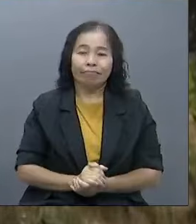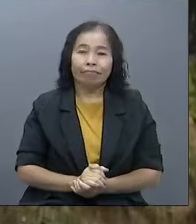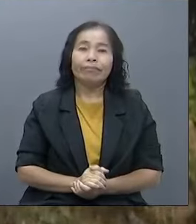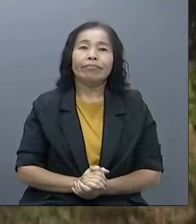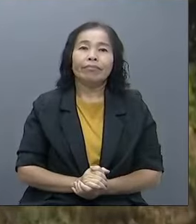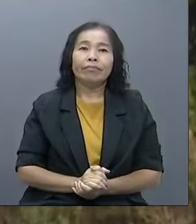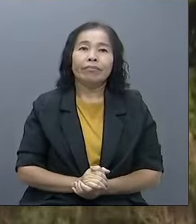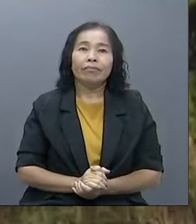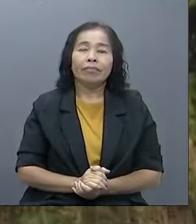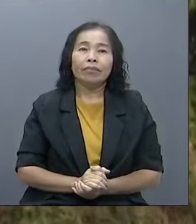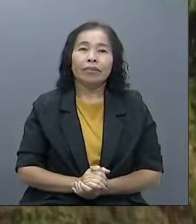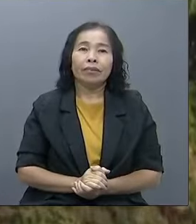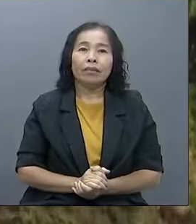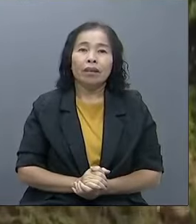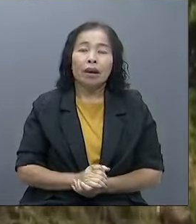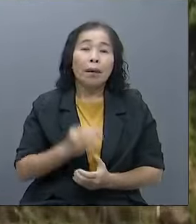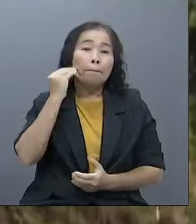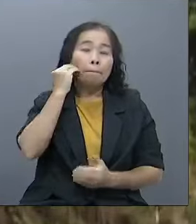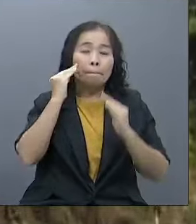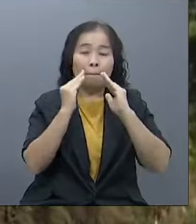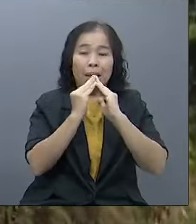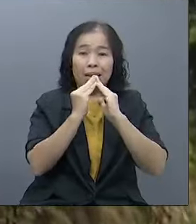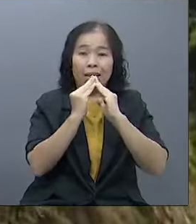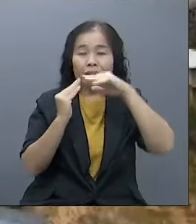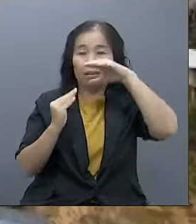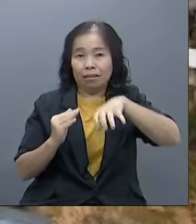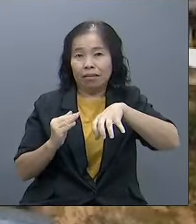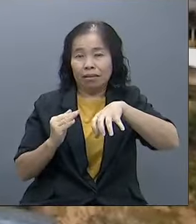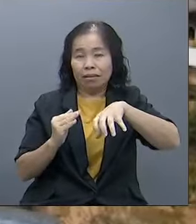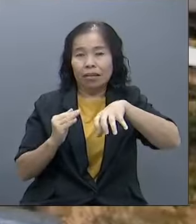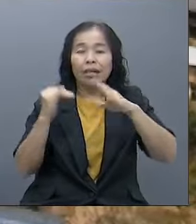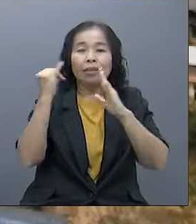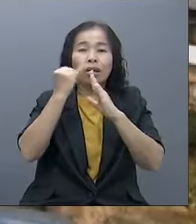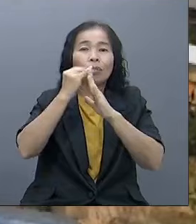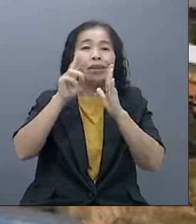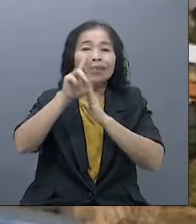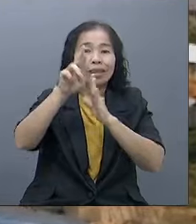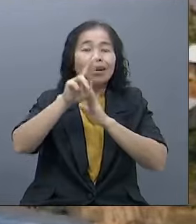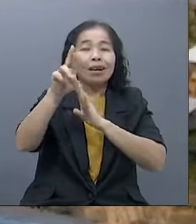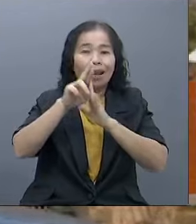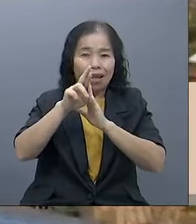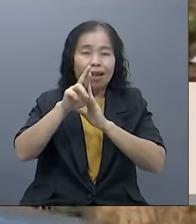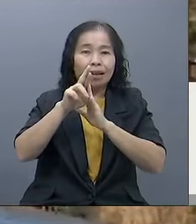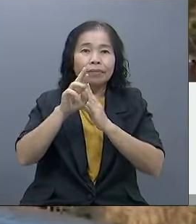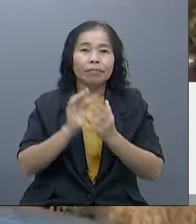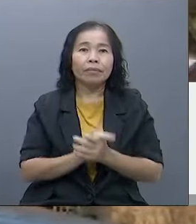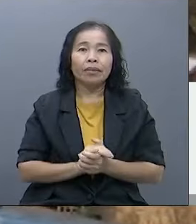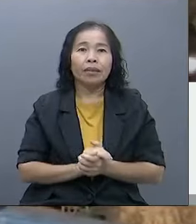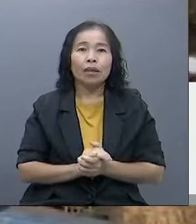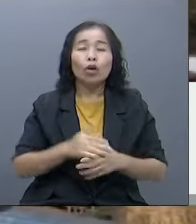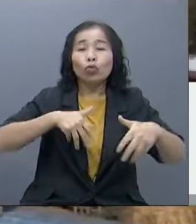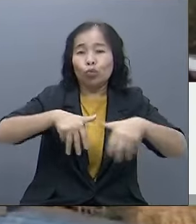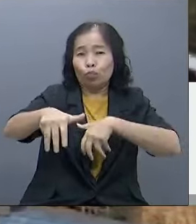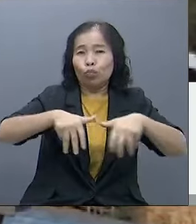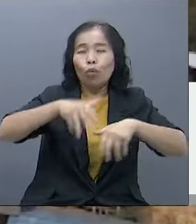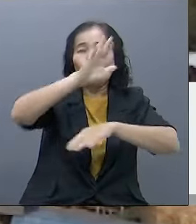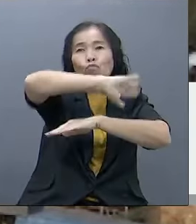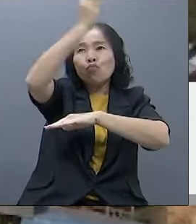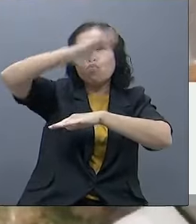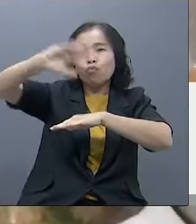นี่คือสภาพพื้นที่บ้านอาดีตำบลแม่ยาวอำเภอเมืองเชียงรายจังหวัดเชียงรายค่ะเป็นชุมชนกลางหุบเขา